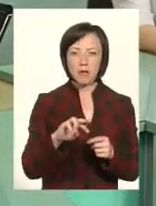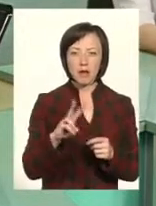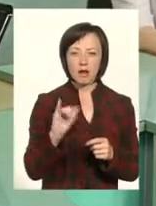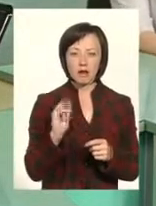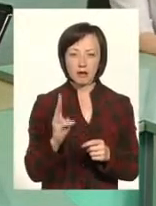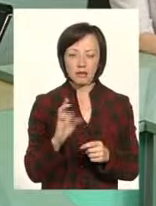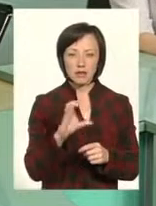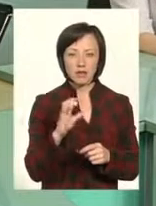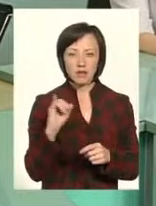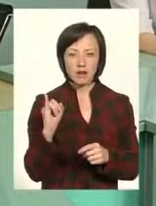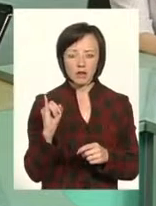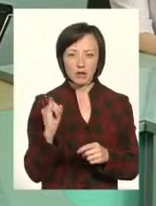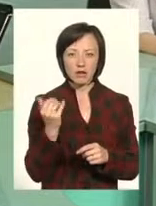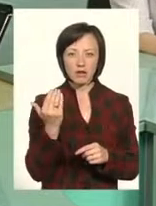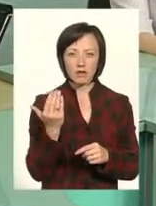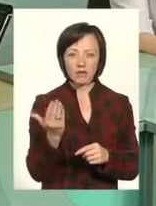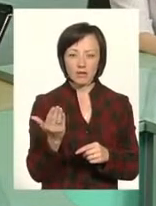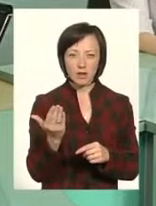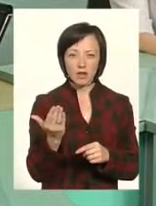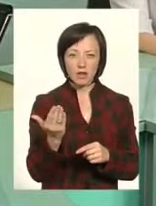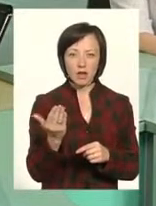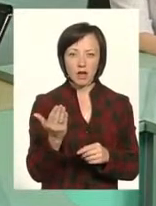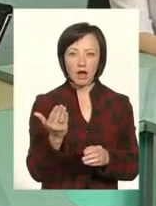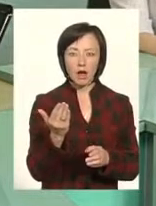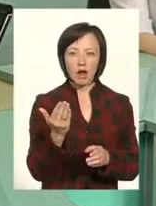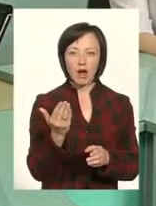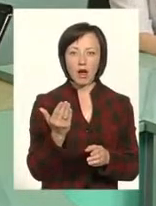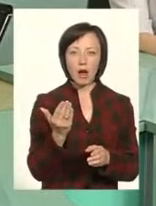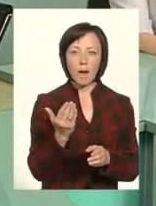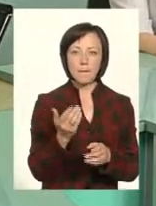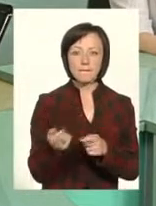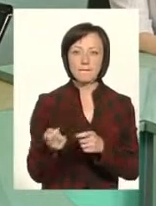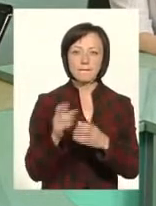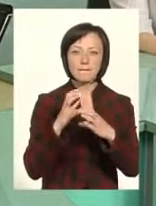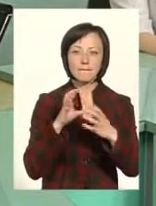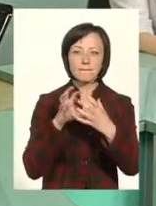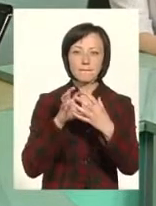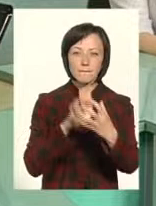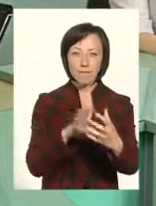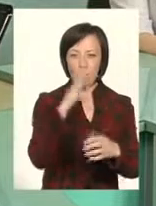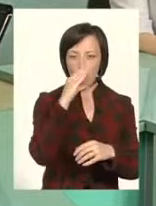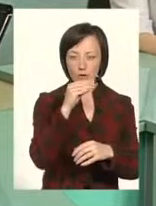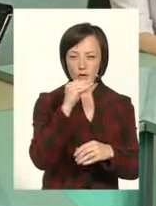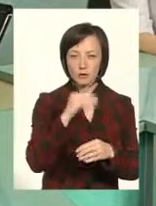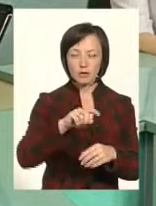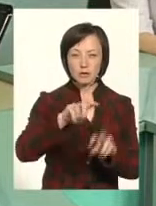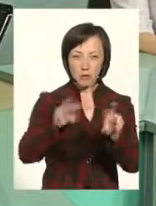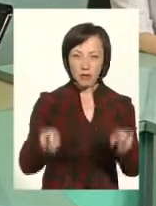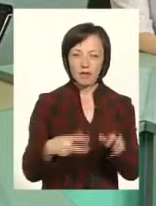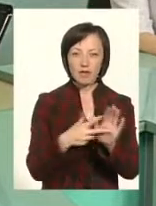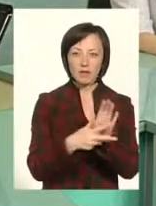Сергієм Івановичем, ви обложили перевізників так званими поборами від 80